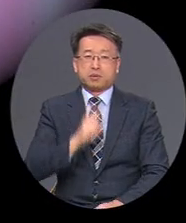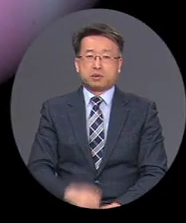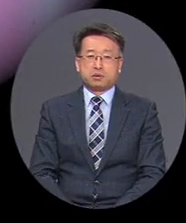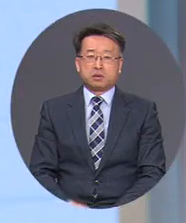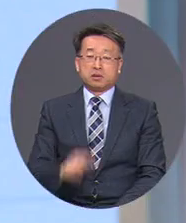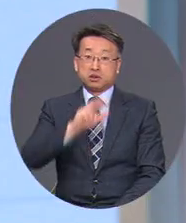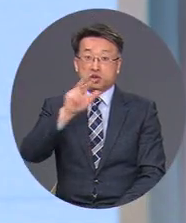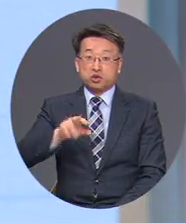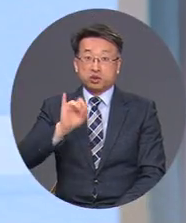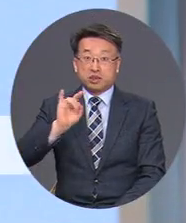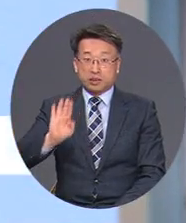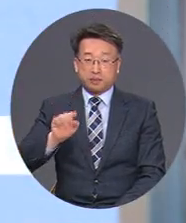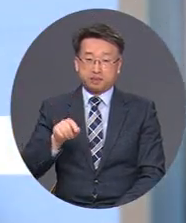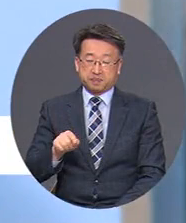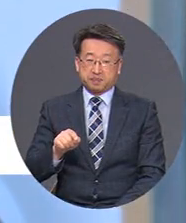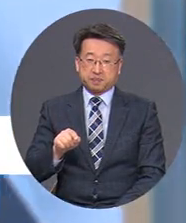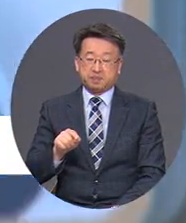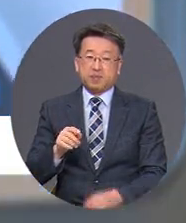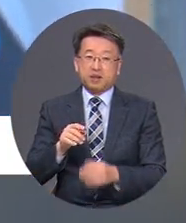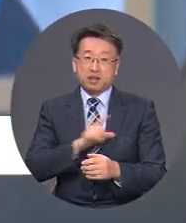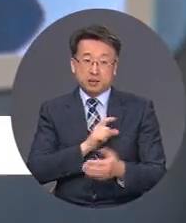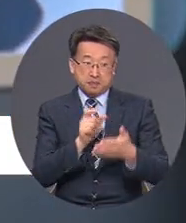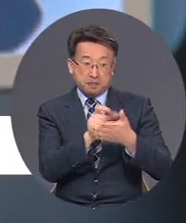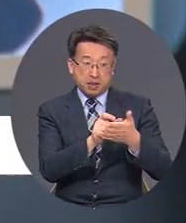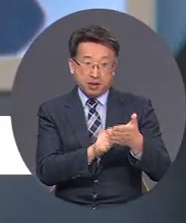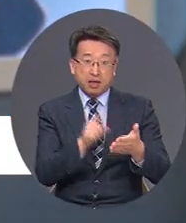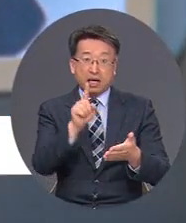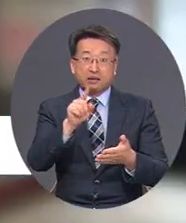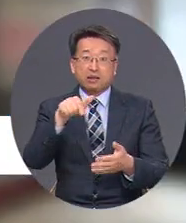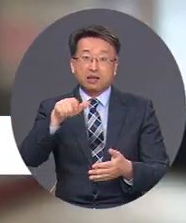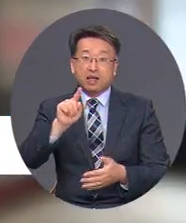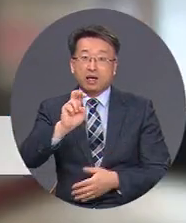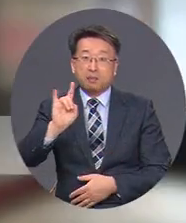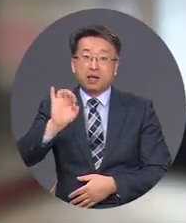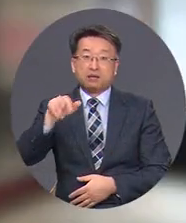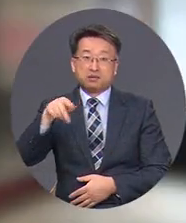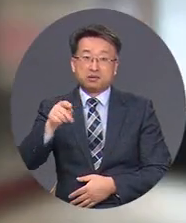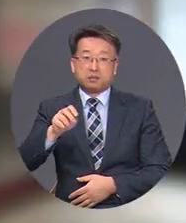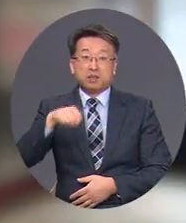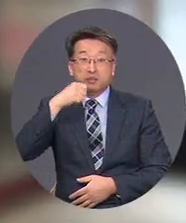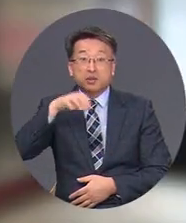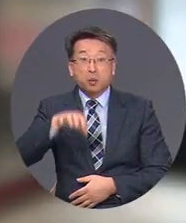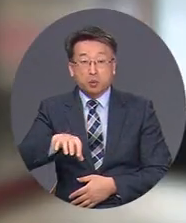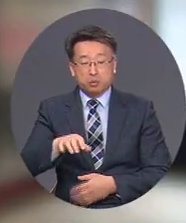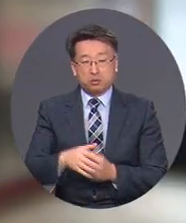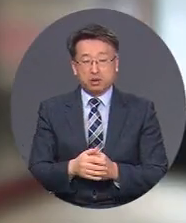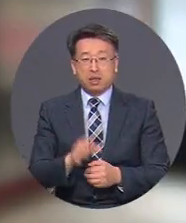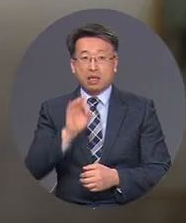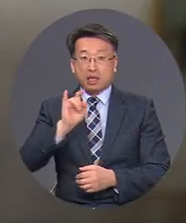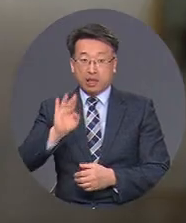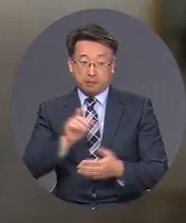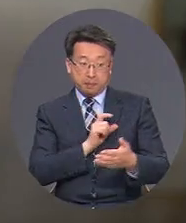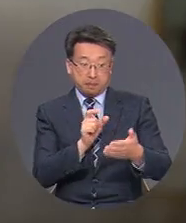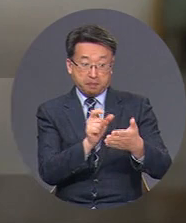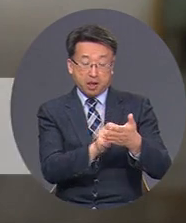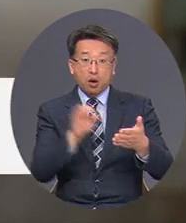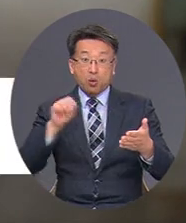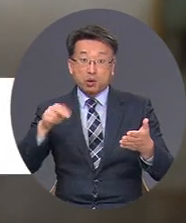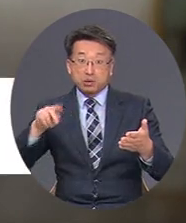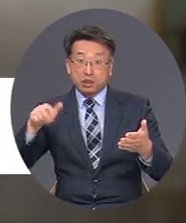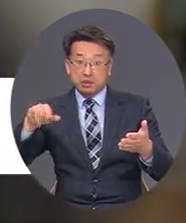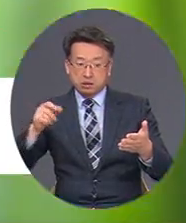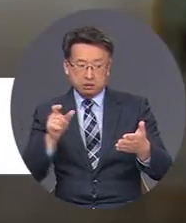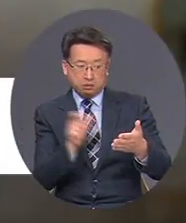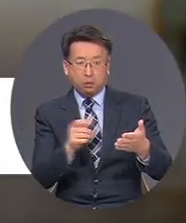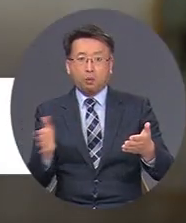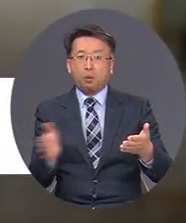진주형 공공 배달앱, 배달의 진주에 등록된 한 가맹점입니다. 앱에 등록된 상품에 원산지 표시가 없다는